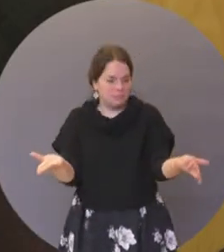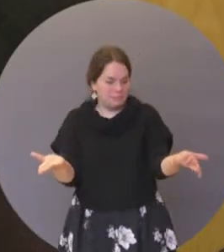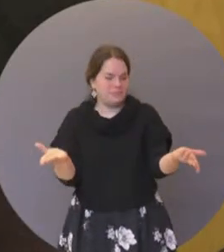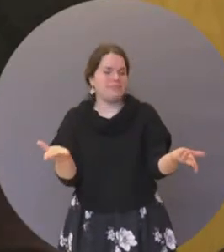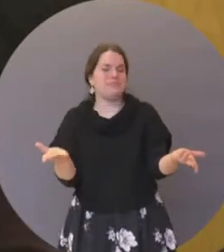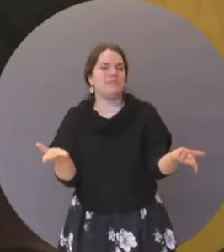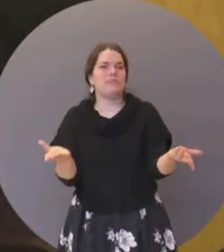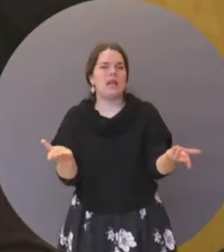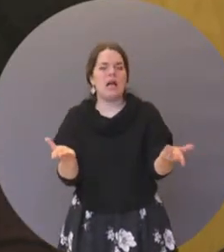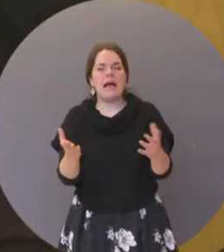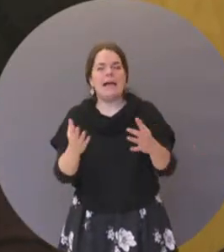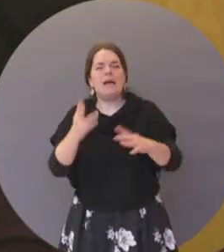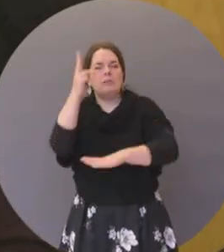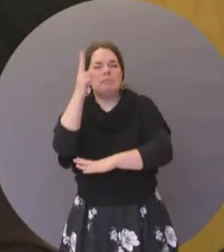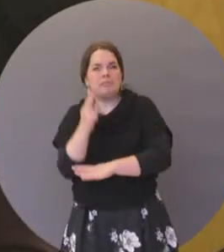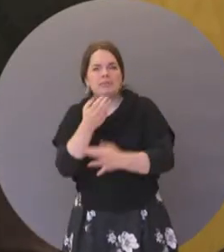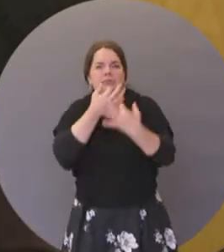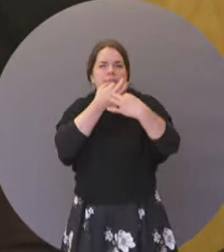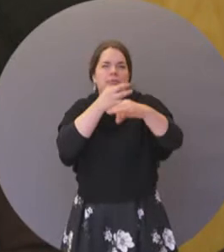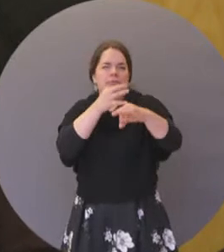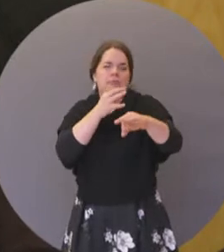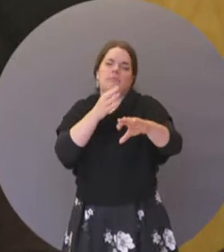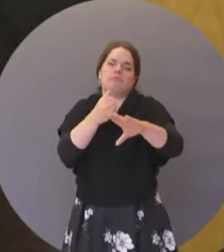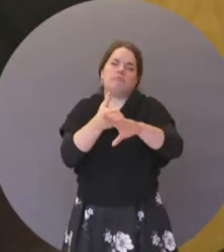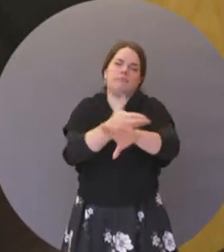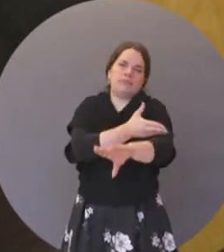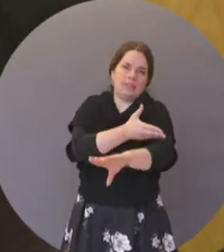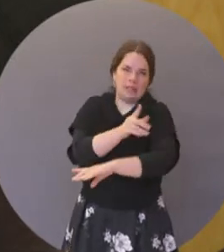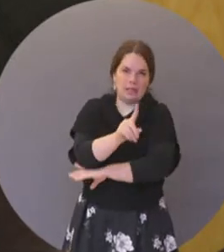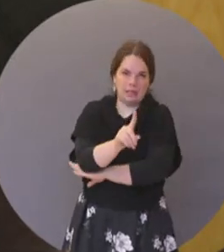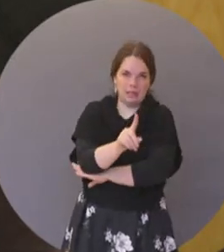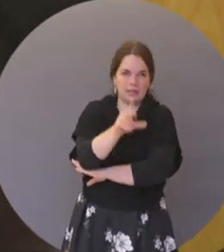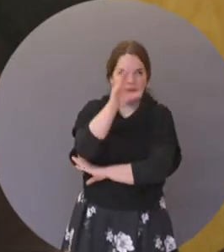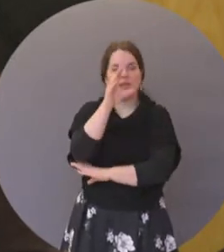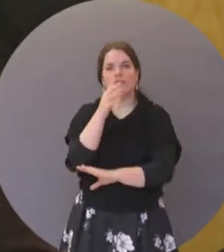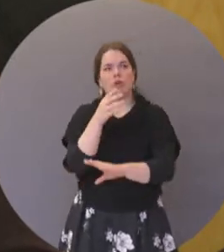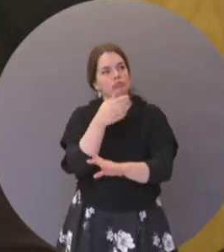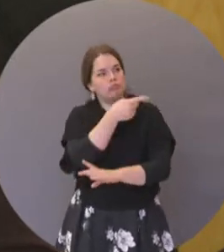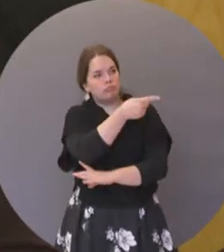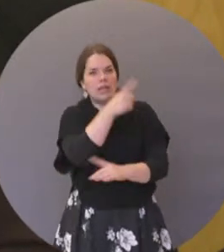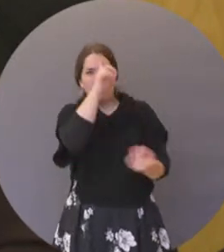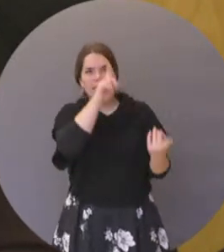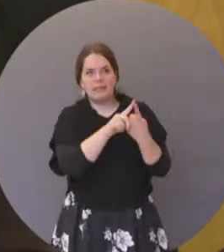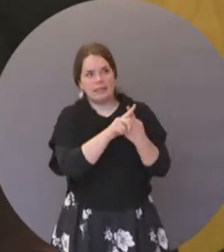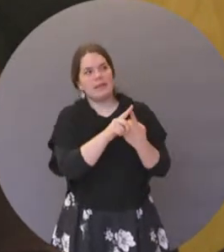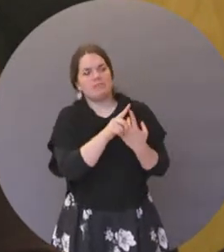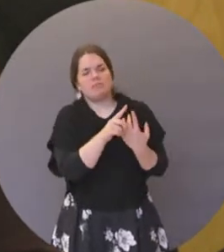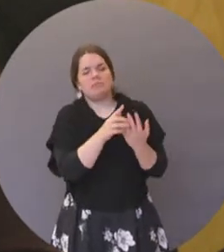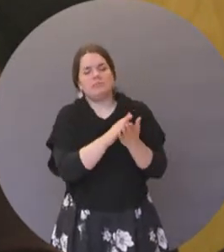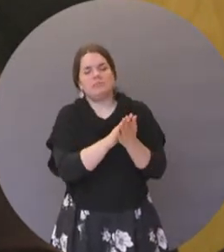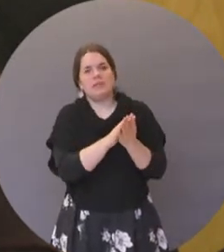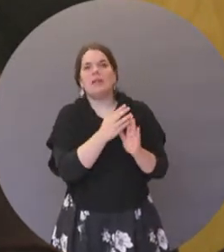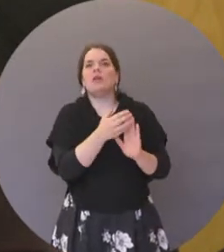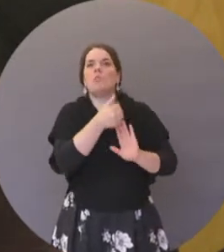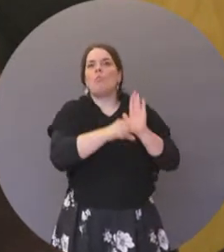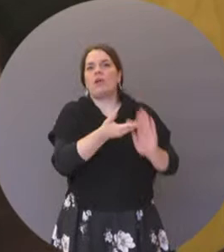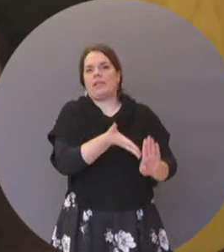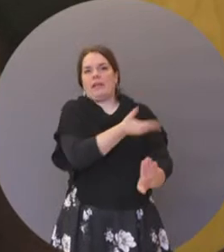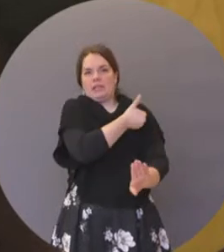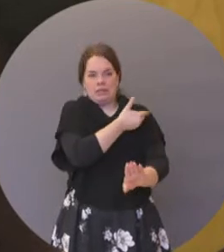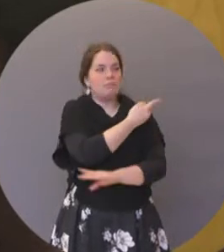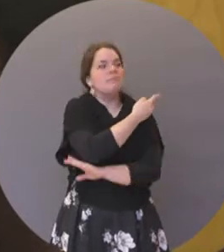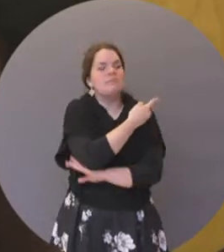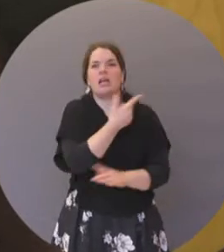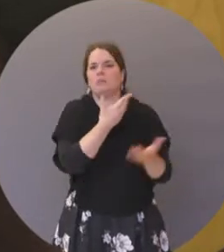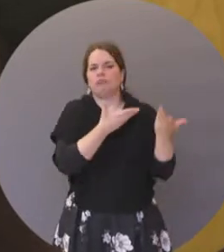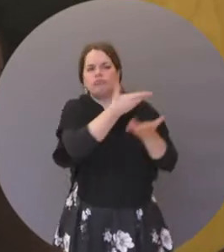le vif du sujet je ferai tout d'abord le lien avec notre séance précédente lors du débat de politique départementale nous avions